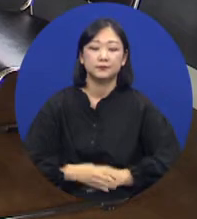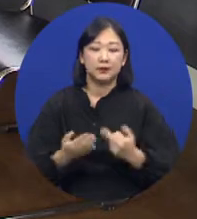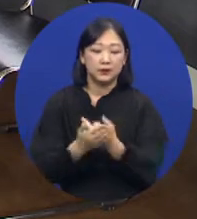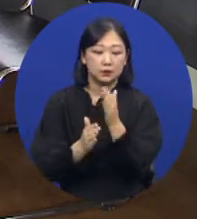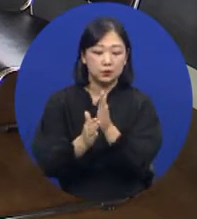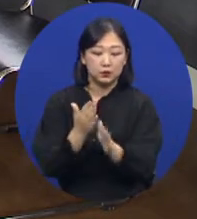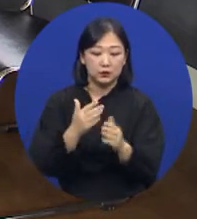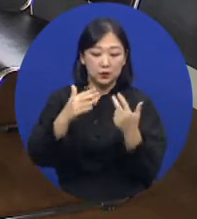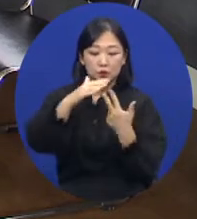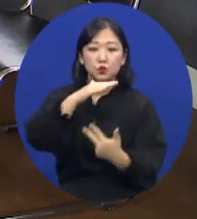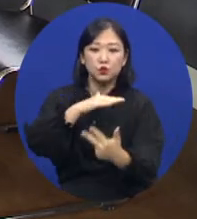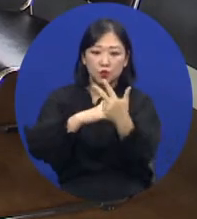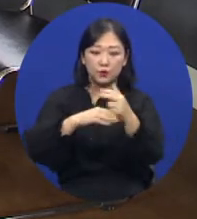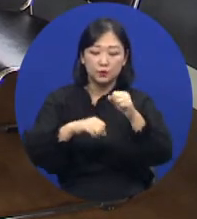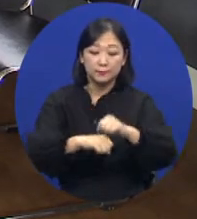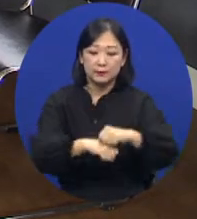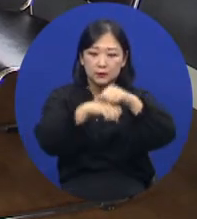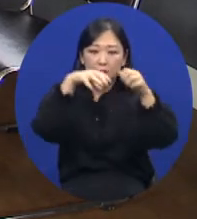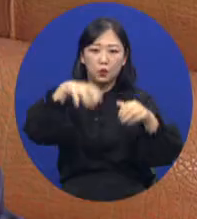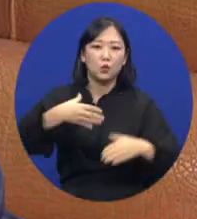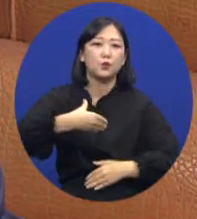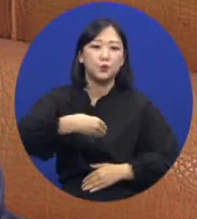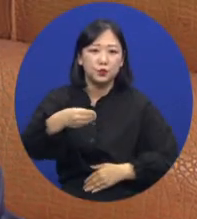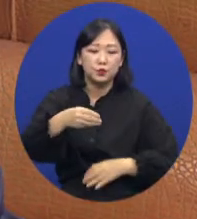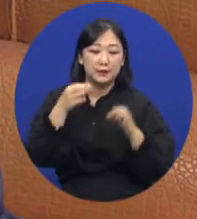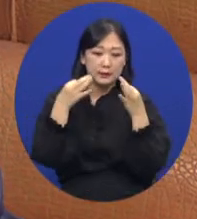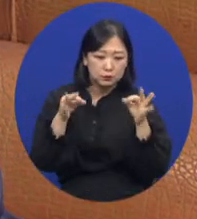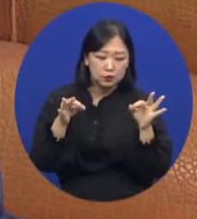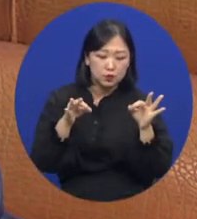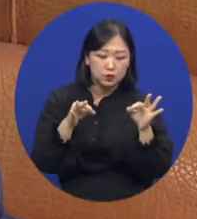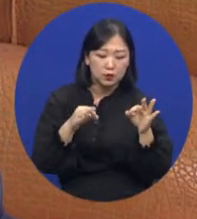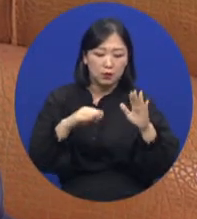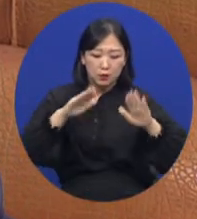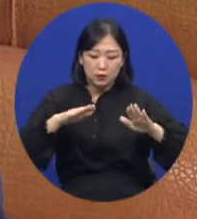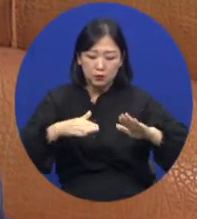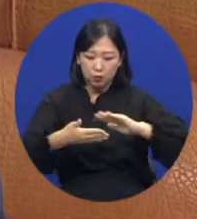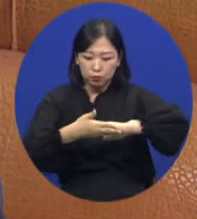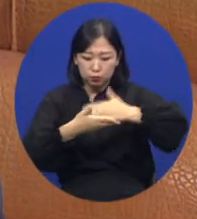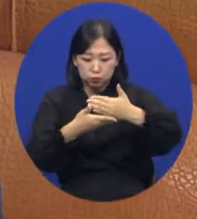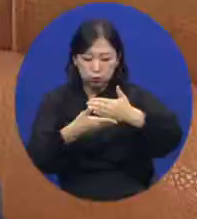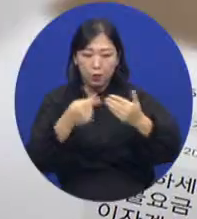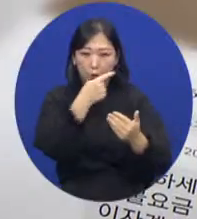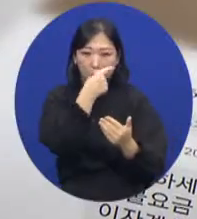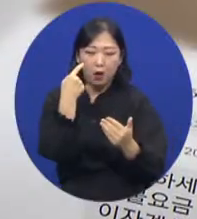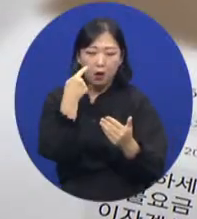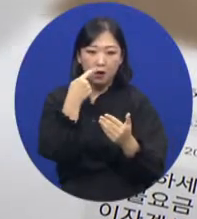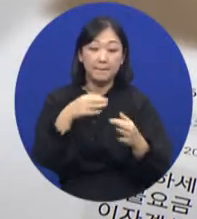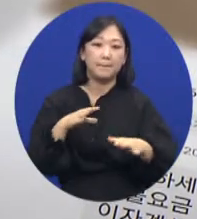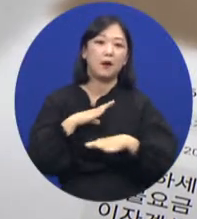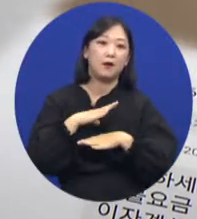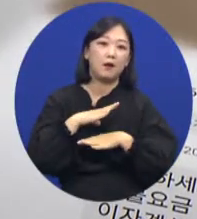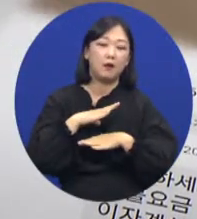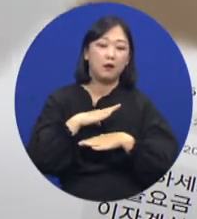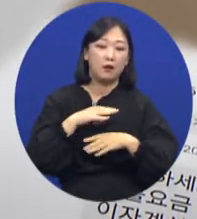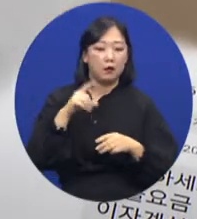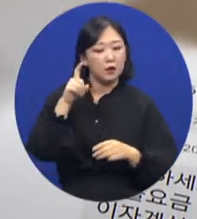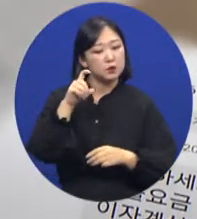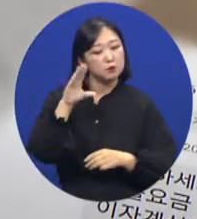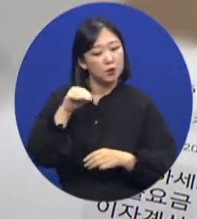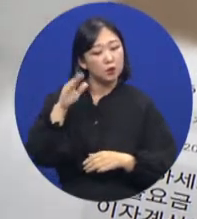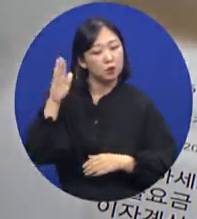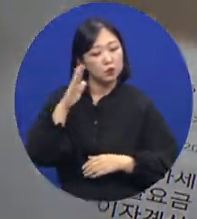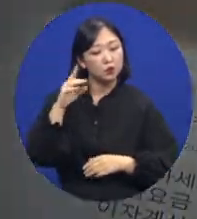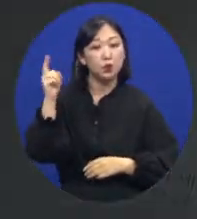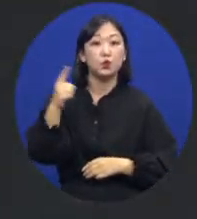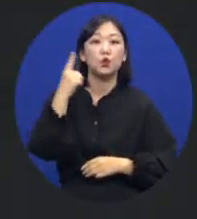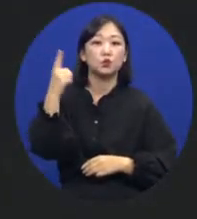제주시 조천읍에서 창고 임대업을 하는 김모 씨는 이달 초 통장을 확인하고 깜짝 놀랐습니다. 10만 원 안팎이던 한